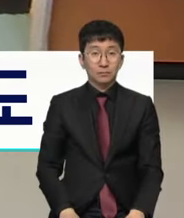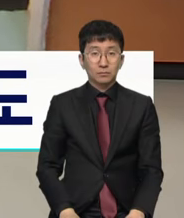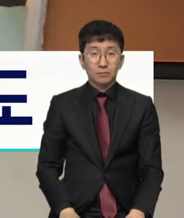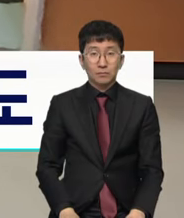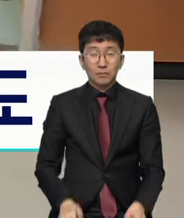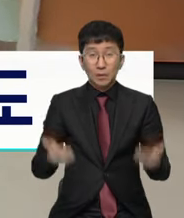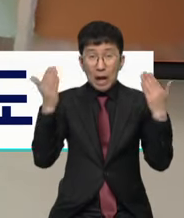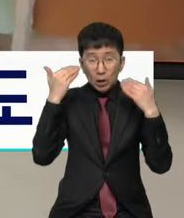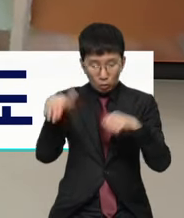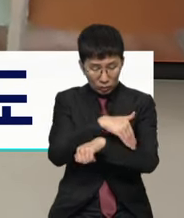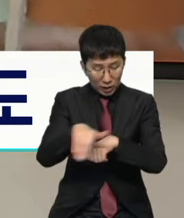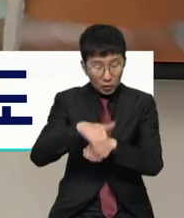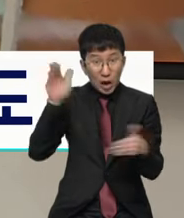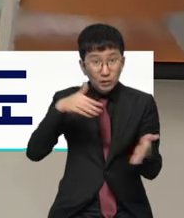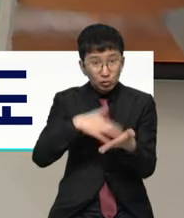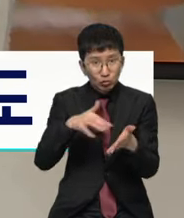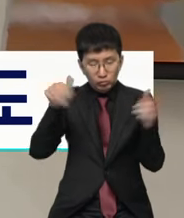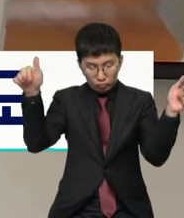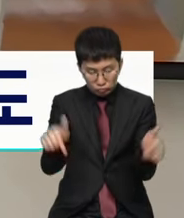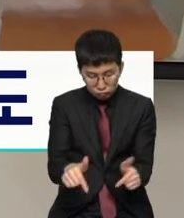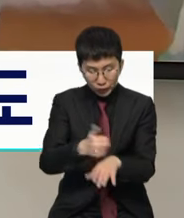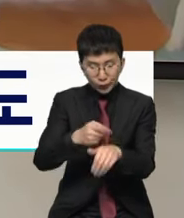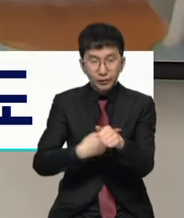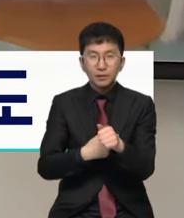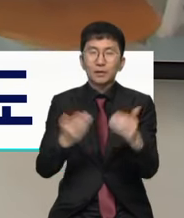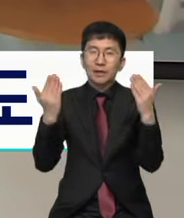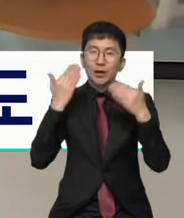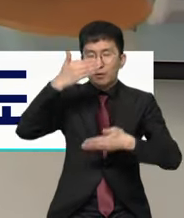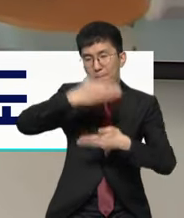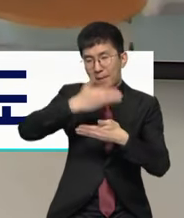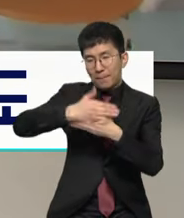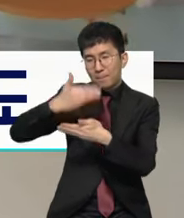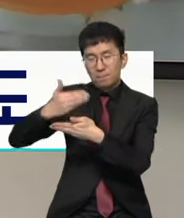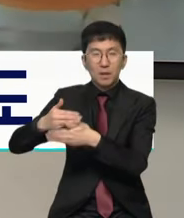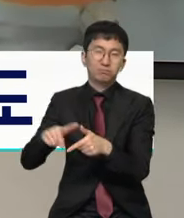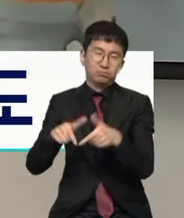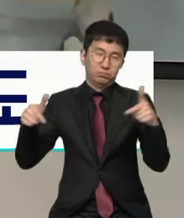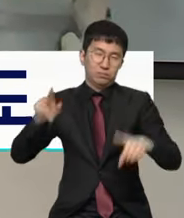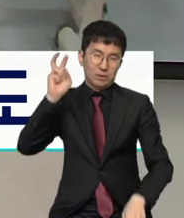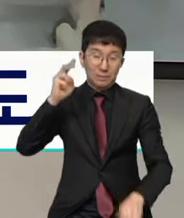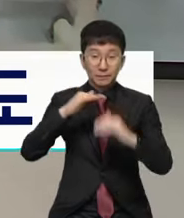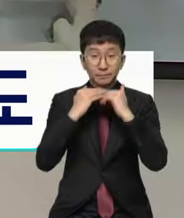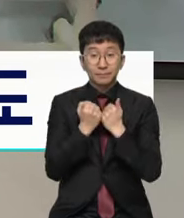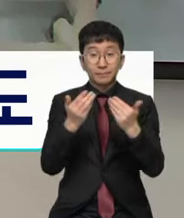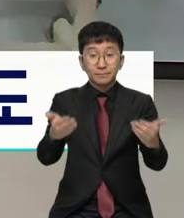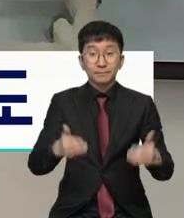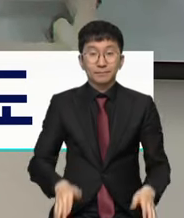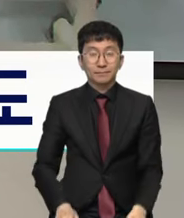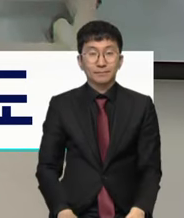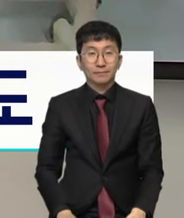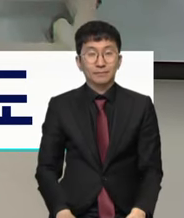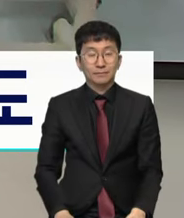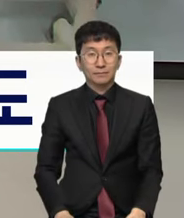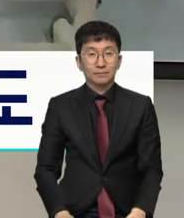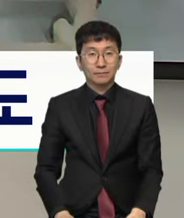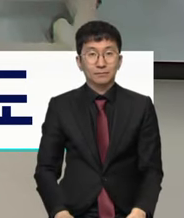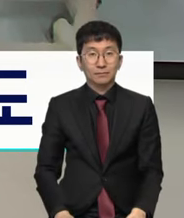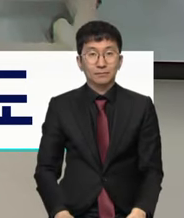다닐 학생들이 점점 없어지면서 문을 닫는 학교들도 앞으로 계속 늘어날 걸로 보입니다. 홍승현 기자가